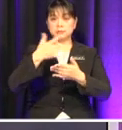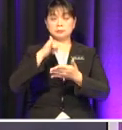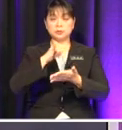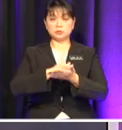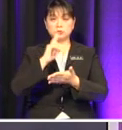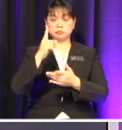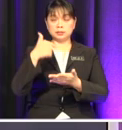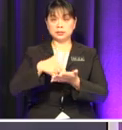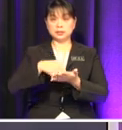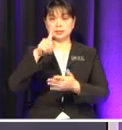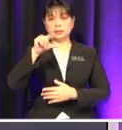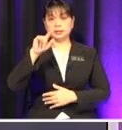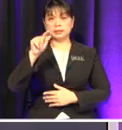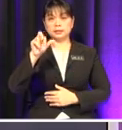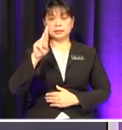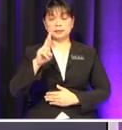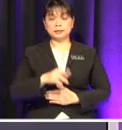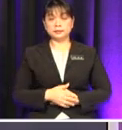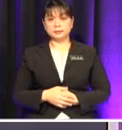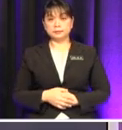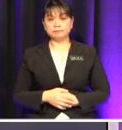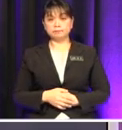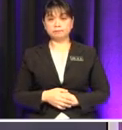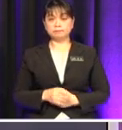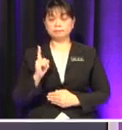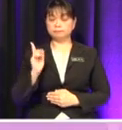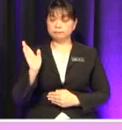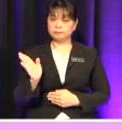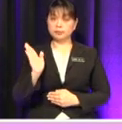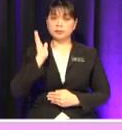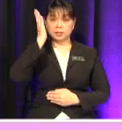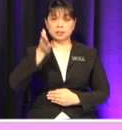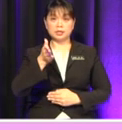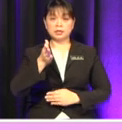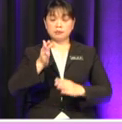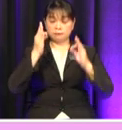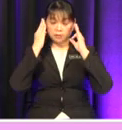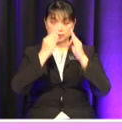nih yang ada station nih Sebab Dia akan fokus kepada otot-ototnya